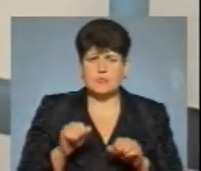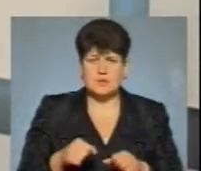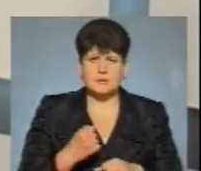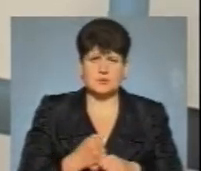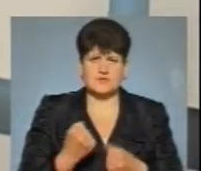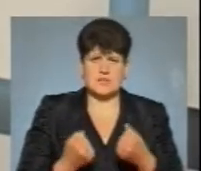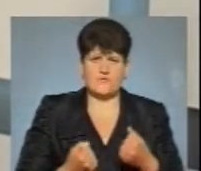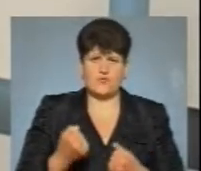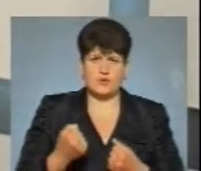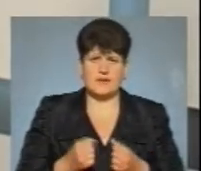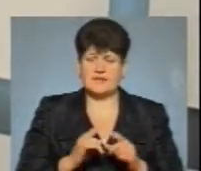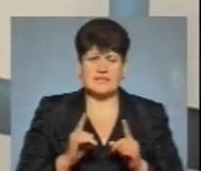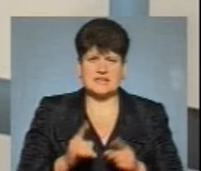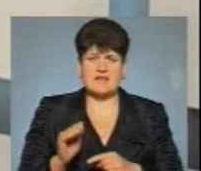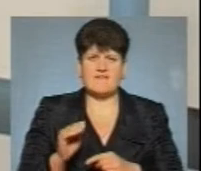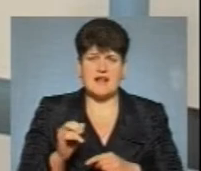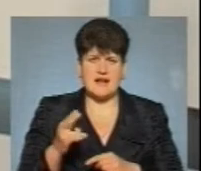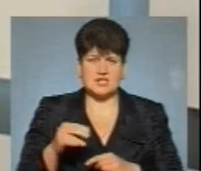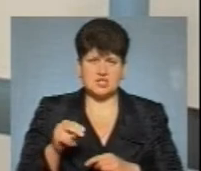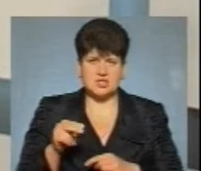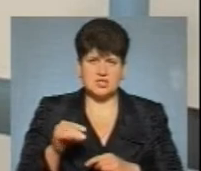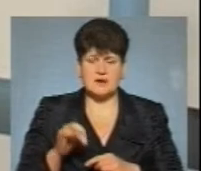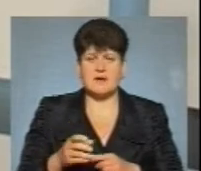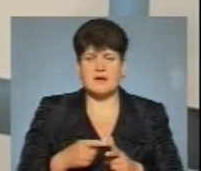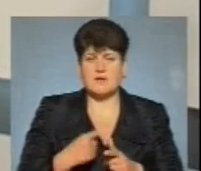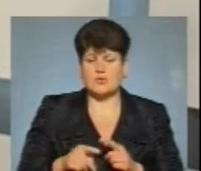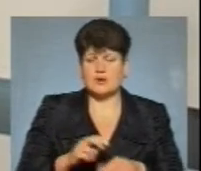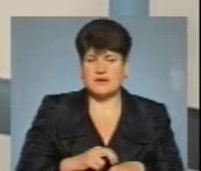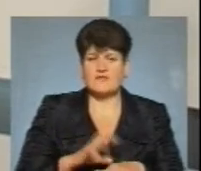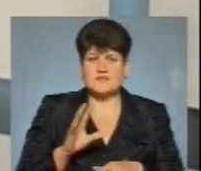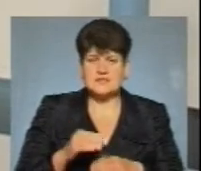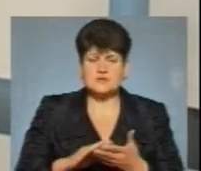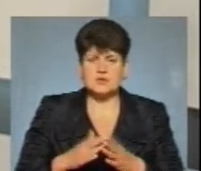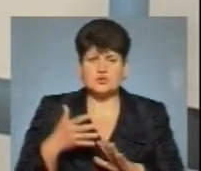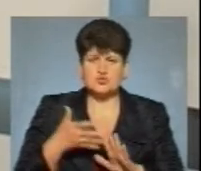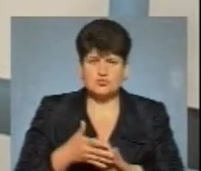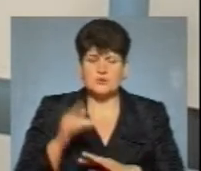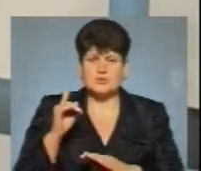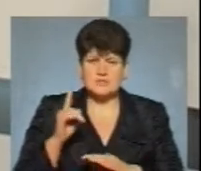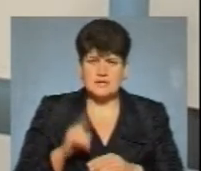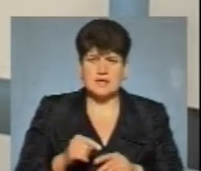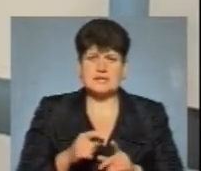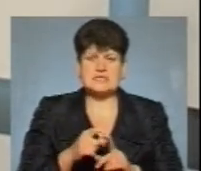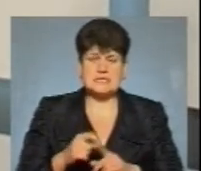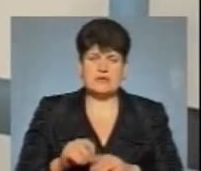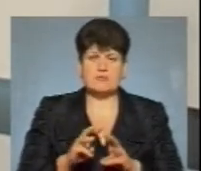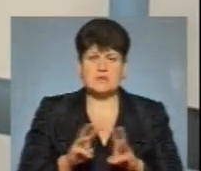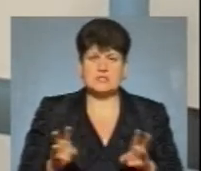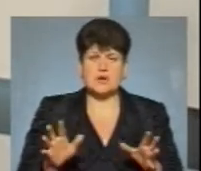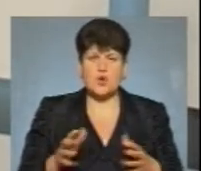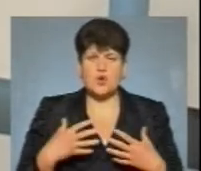водіями, не тільки там фельдшером чи лікарем. Тому ситуацію всі це розуміють, всі знають, і зі слів міністра охорони здоров'я,